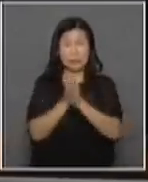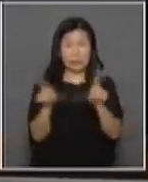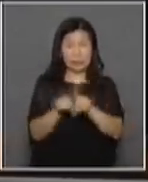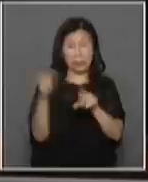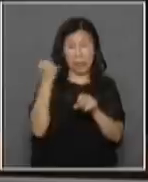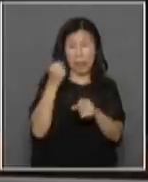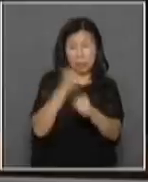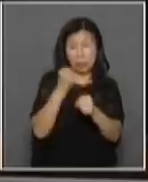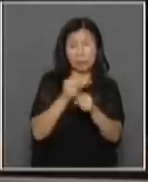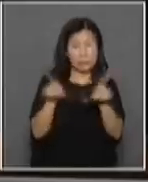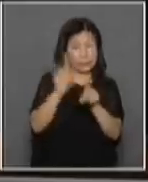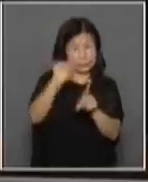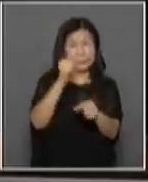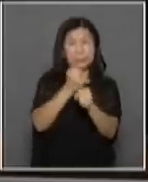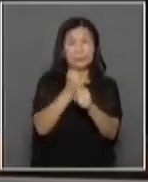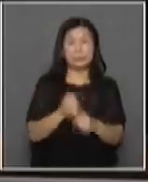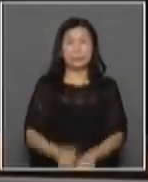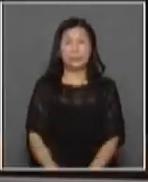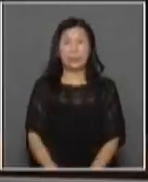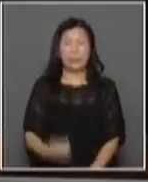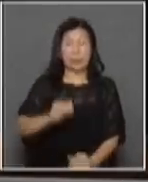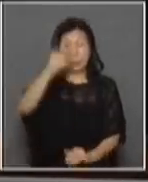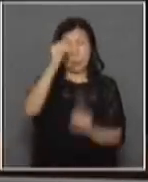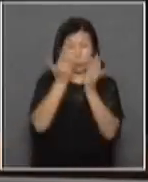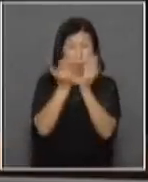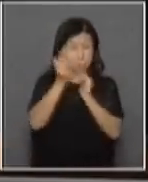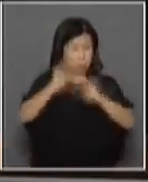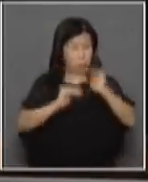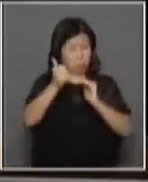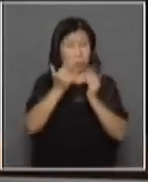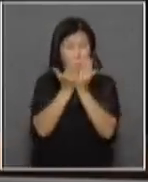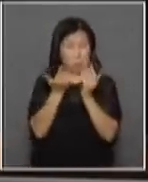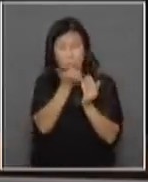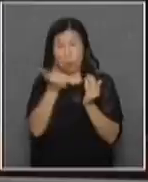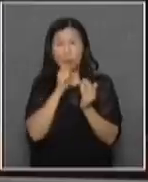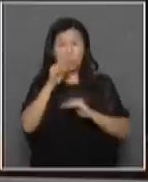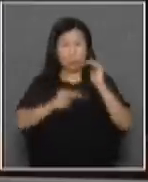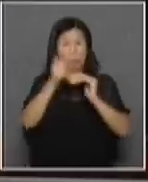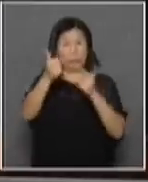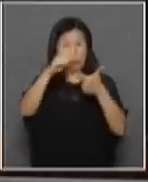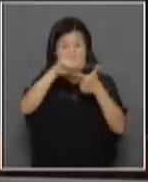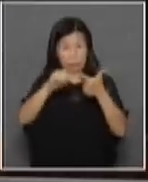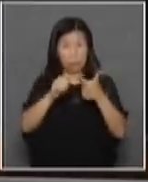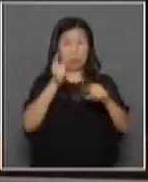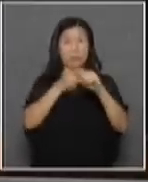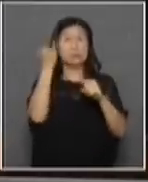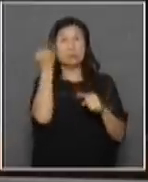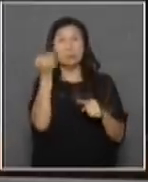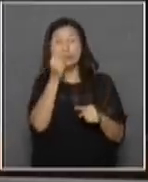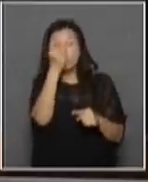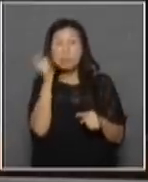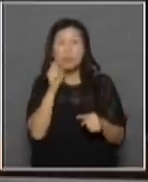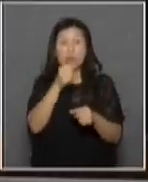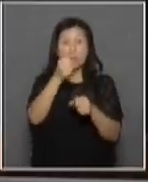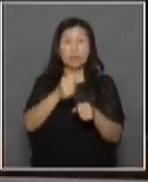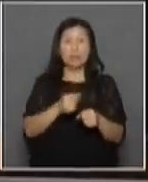到嘢，可以工作到。高学历又高，才能又多，都唔明白点解政府连工